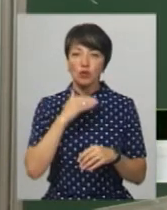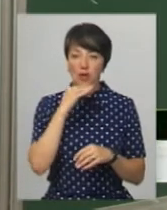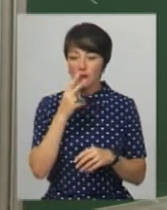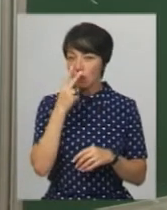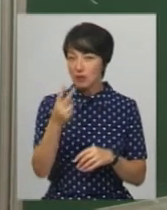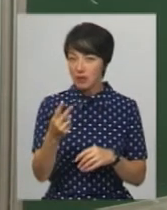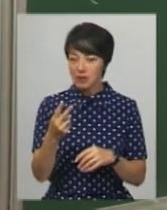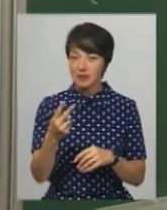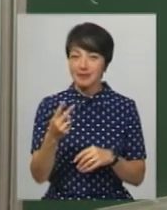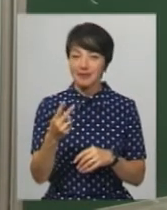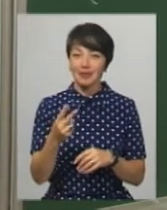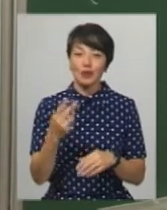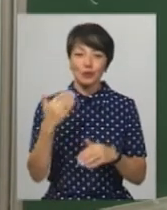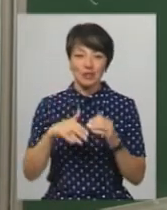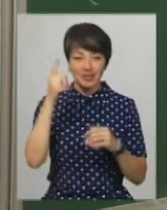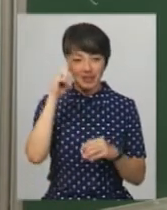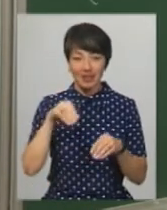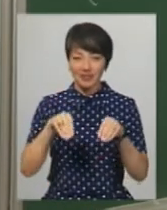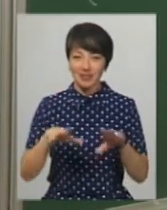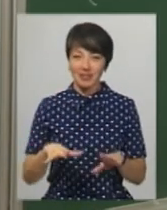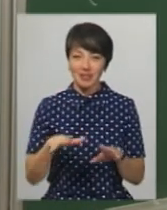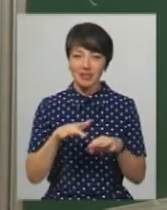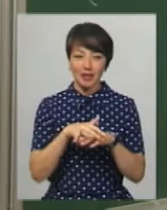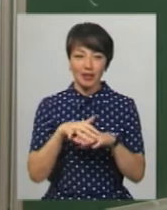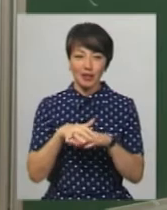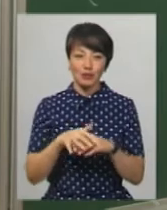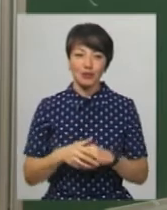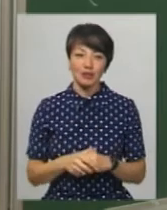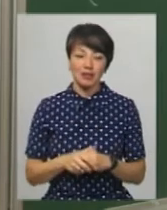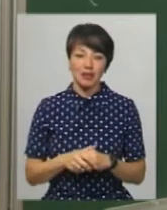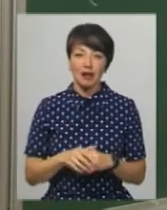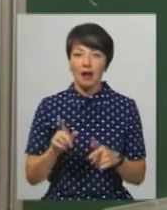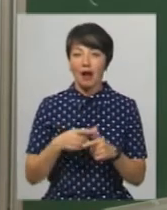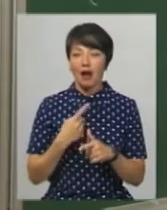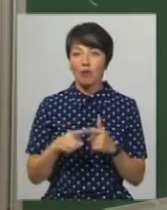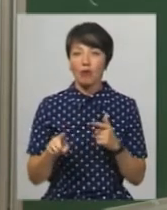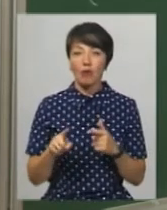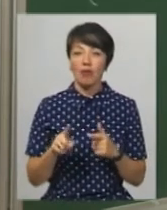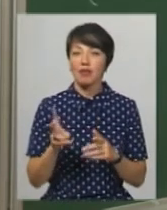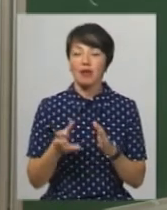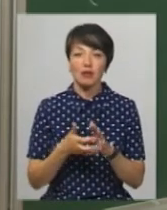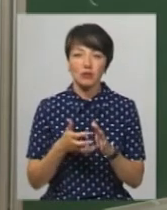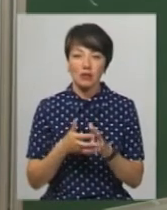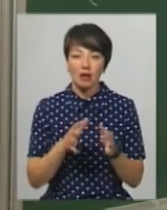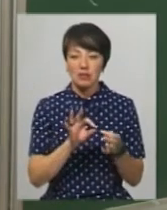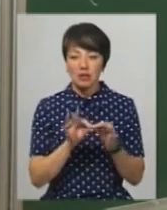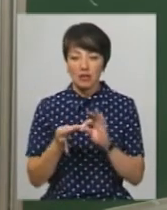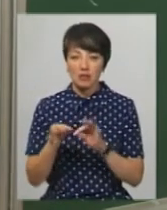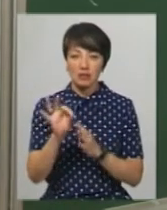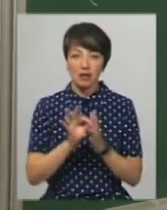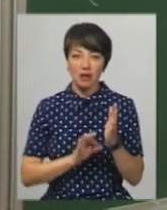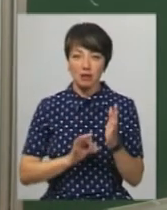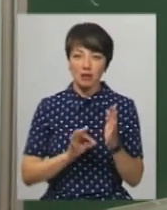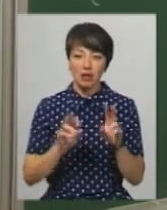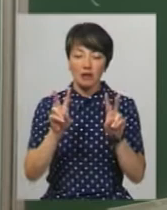на нього подивитись. Він уже знав, як розв'язувати ту чи іншу задачу, або недостатньо складні, то вже одразу